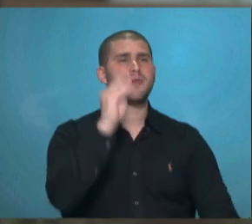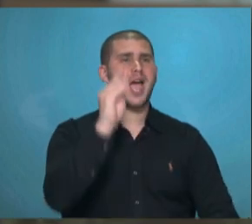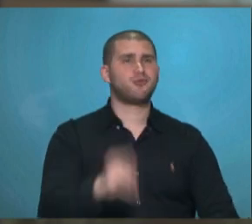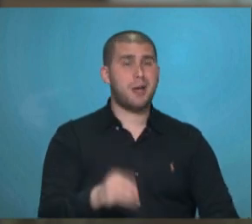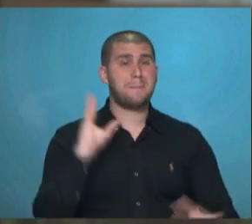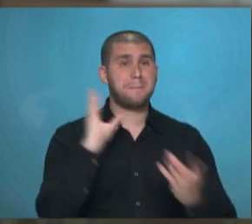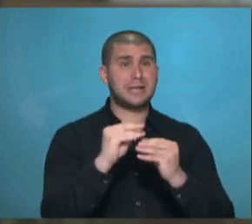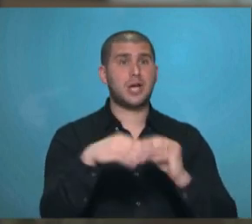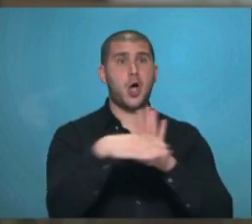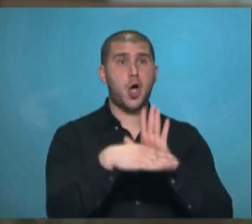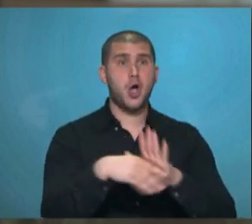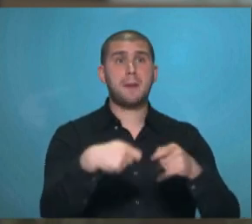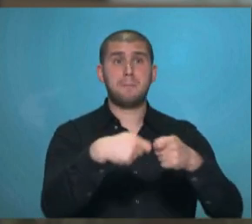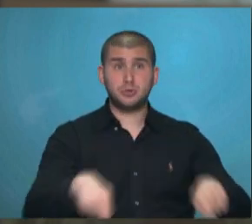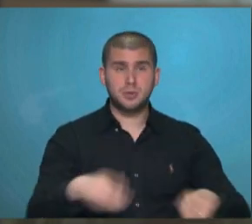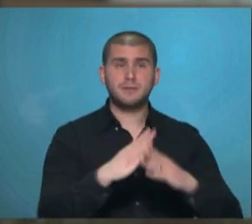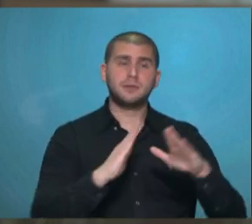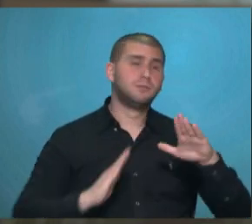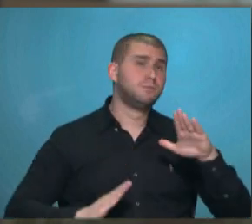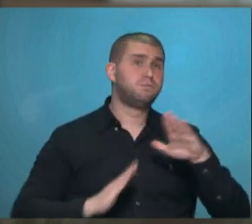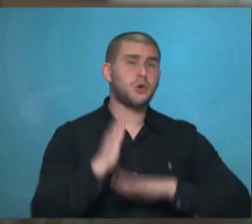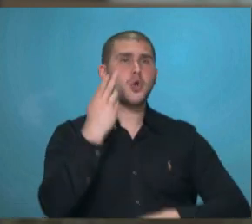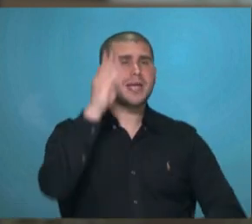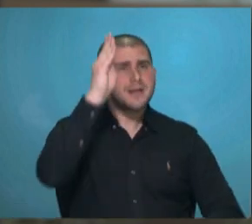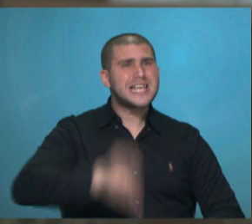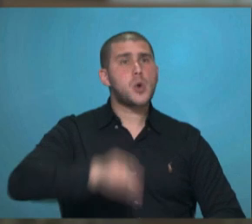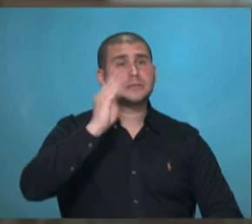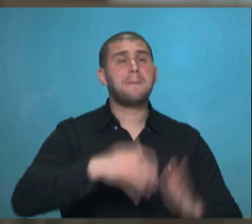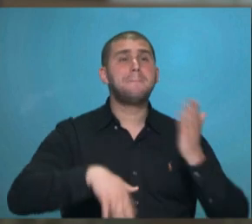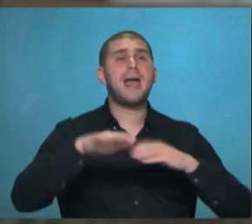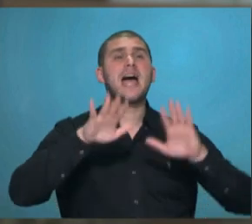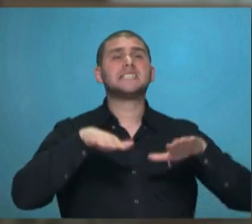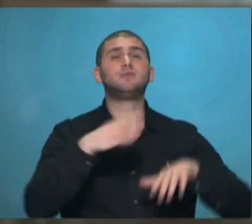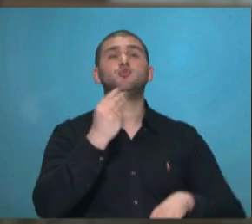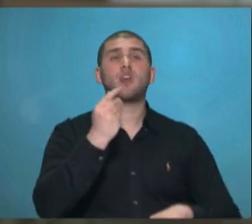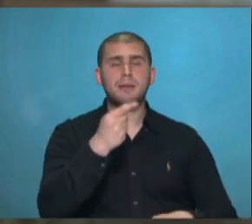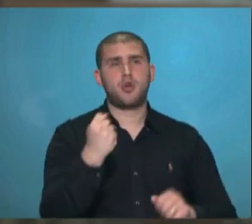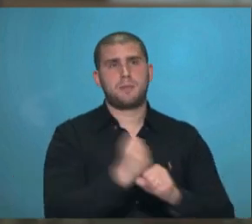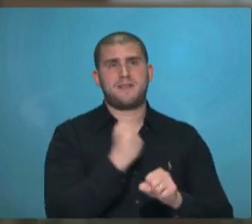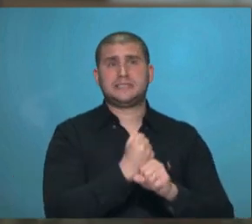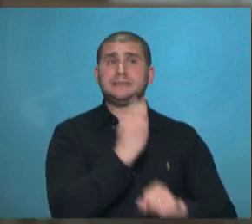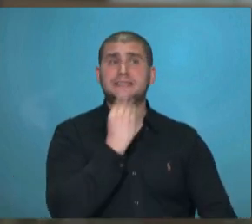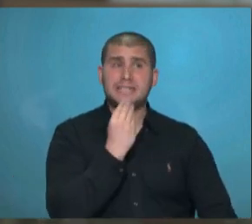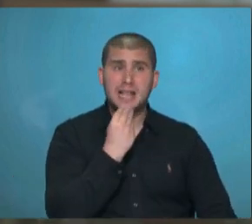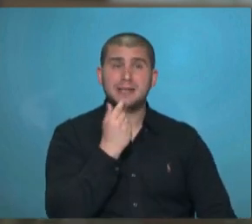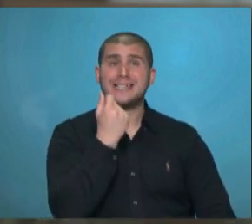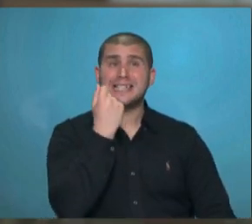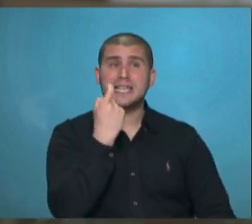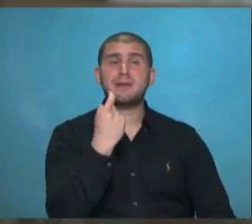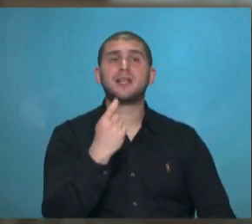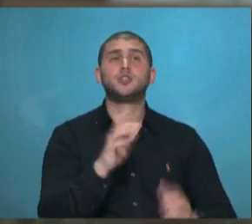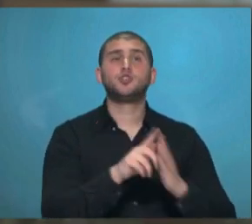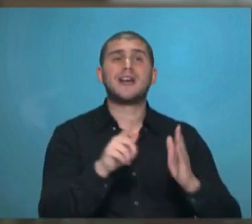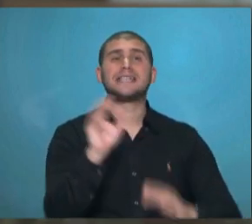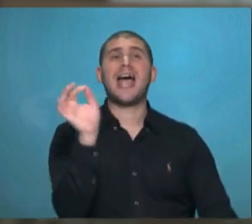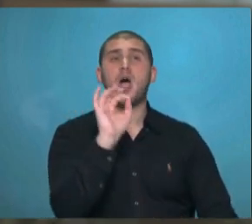נכנס חוק המזומן לתוקף, זינקה כמות הגיוצים של מעל 10,000 שקלים שמבצעים הישראלים בכמעט